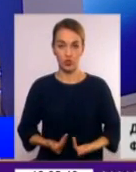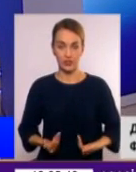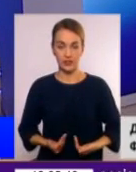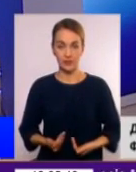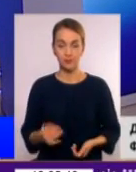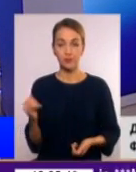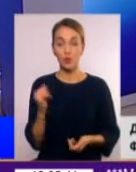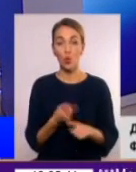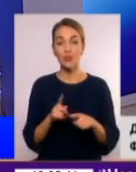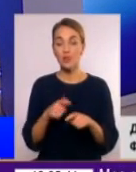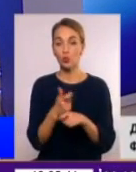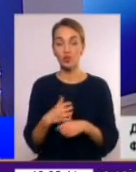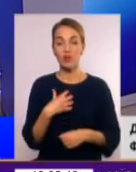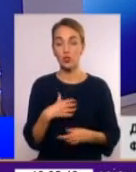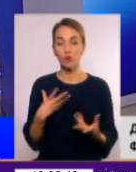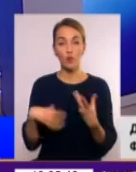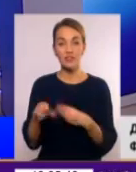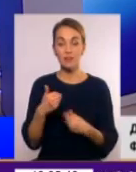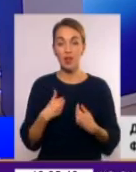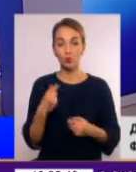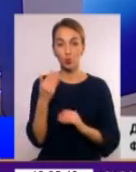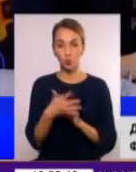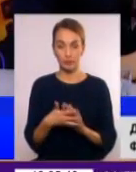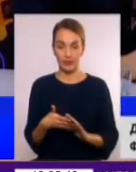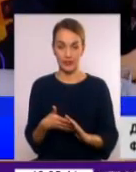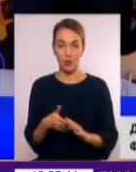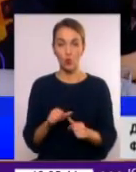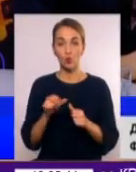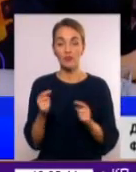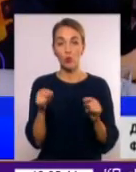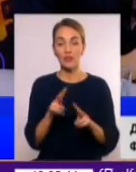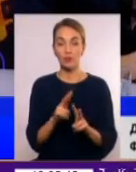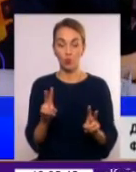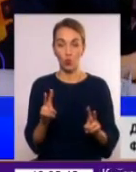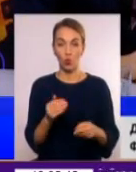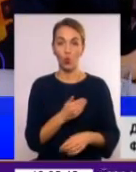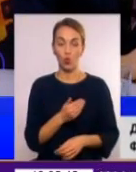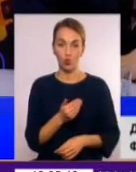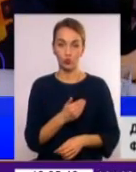І оце дуже важливо всім нам зрозуміти, особливо тим,